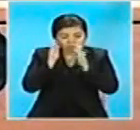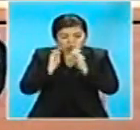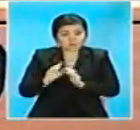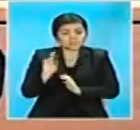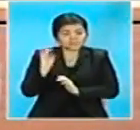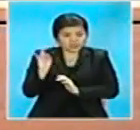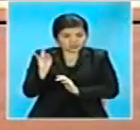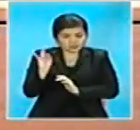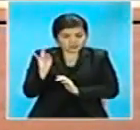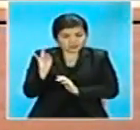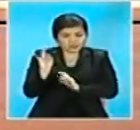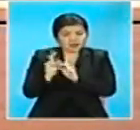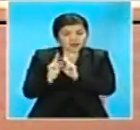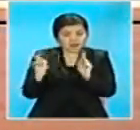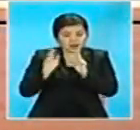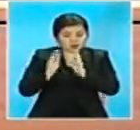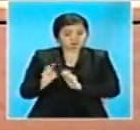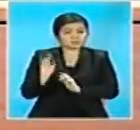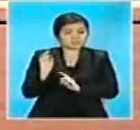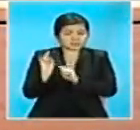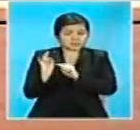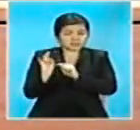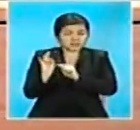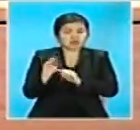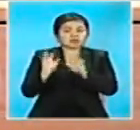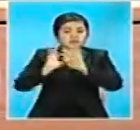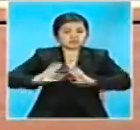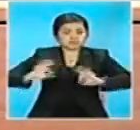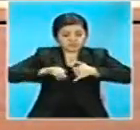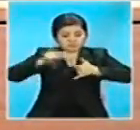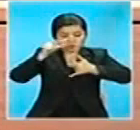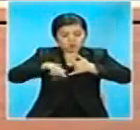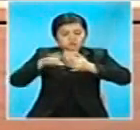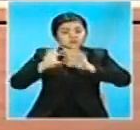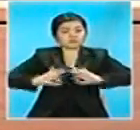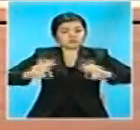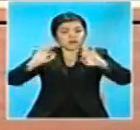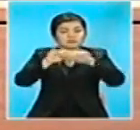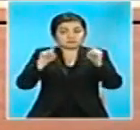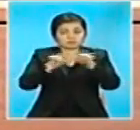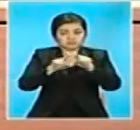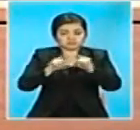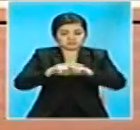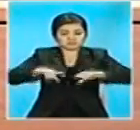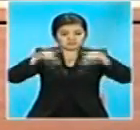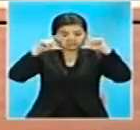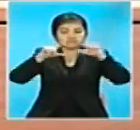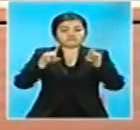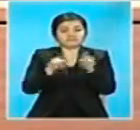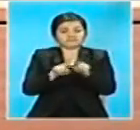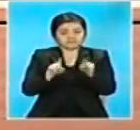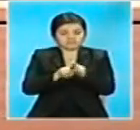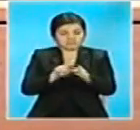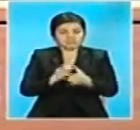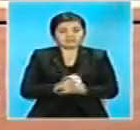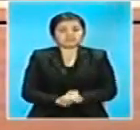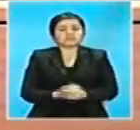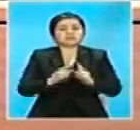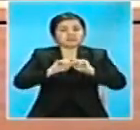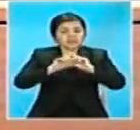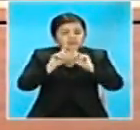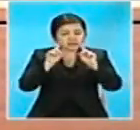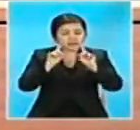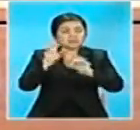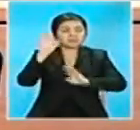7ท่านนั้นเนี่ยนะครับก็เป็นบุคคลซึ่งมีความสำคัญในประเทศของเราทั้งนั้นนะครับแต่ระบอบประชาธิปไต